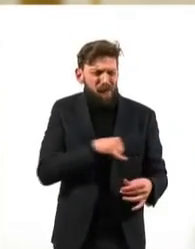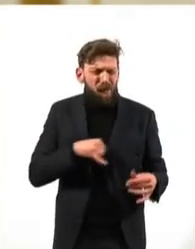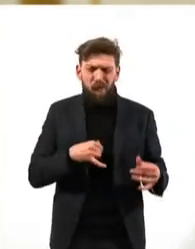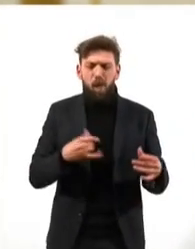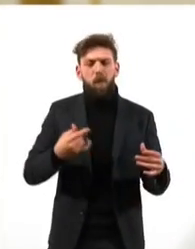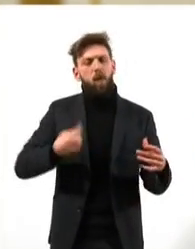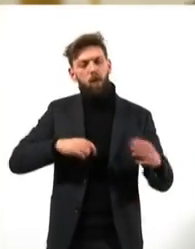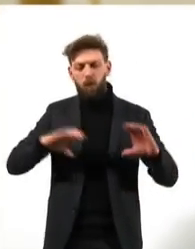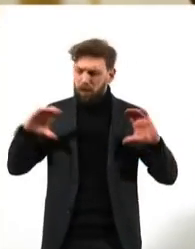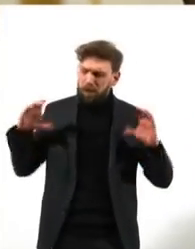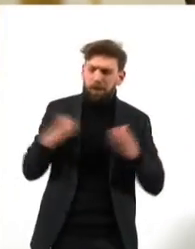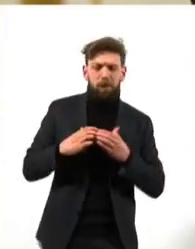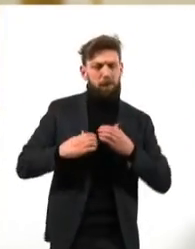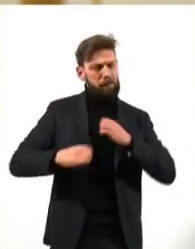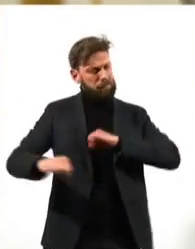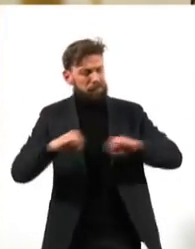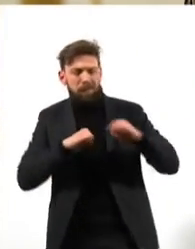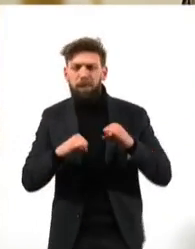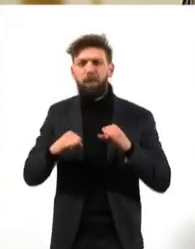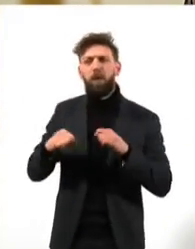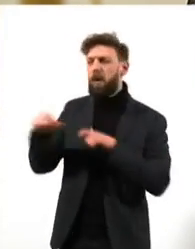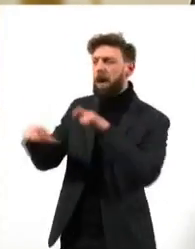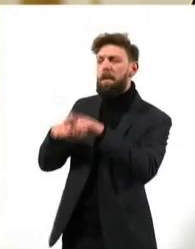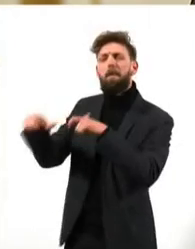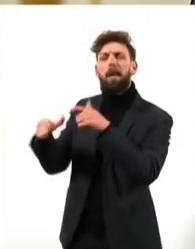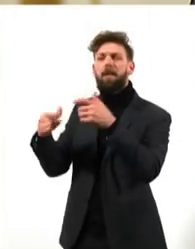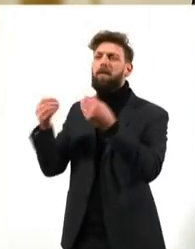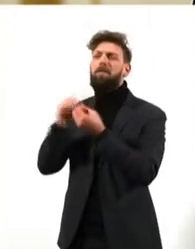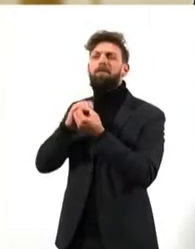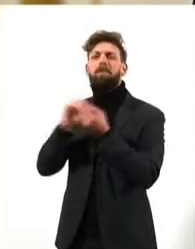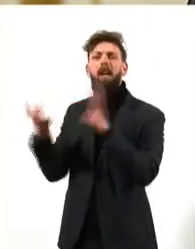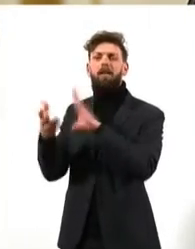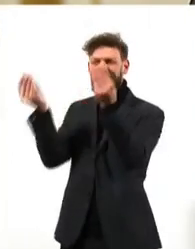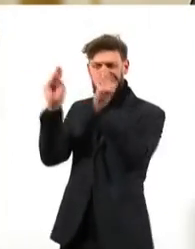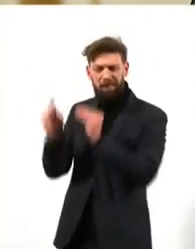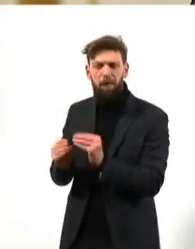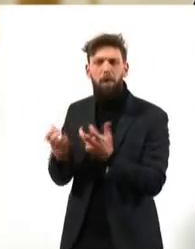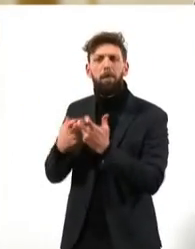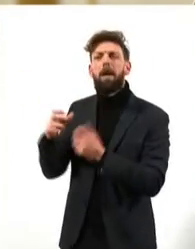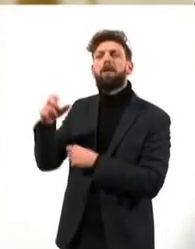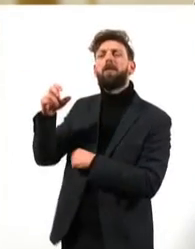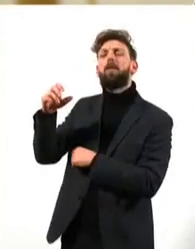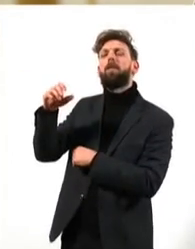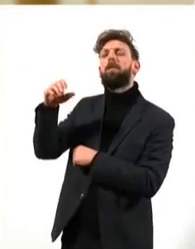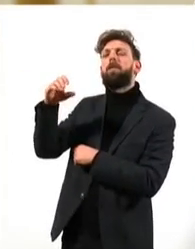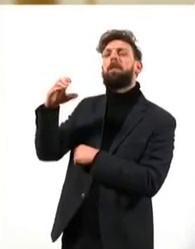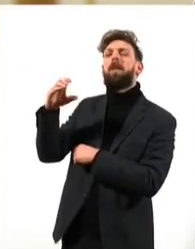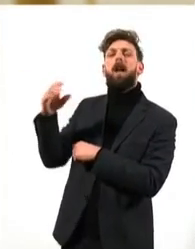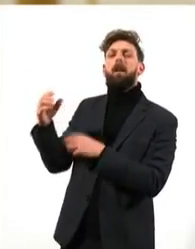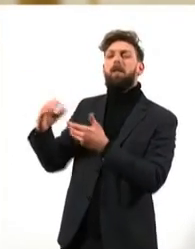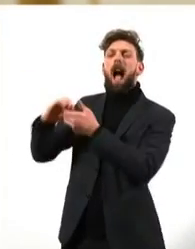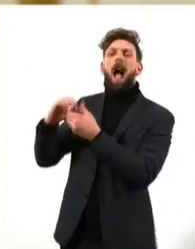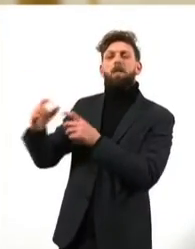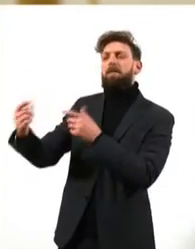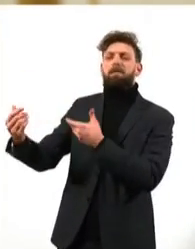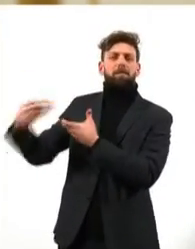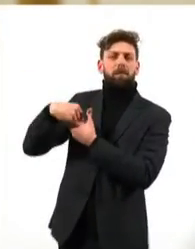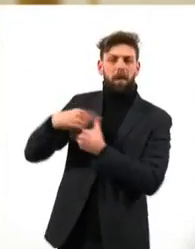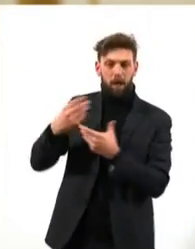se mobiliser avec des créateurs de contenu, du coup, comme Alexandre Gigot qui est ici présent, mais énormément d'autres, pour faire passer le